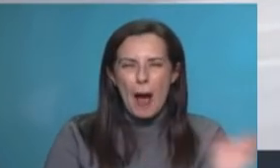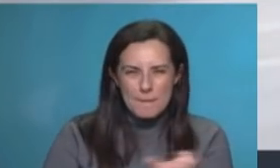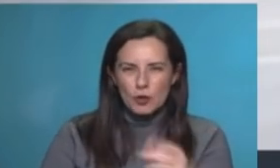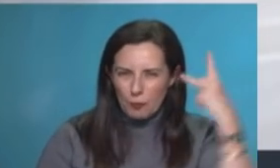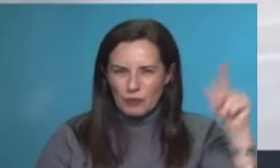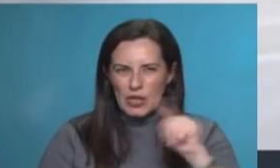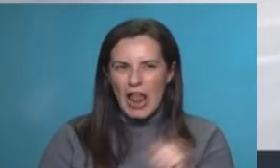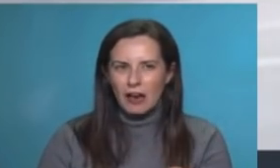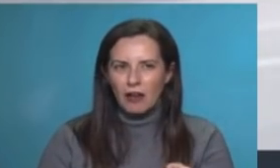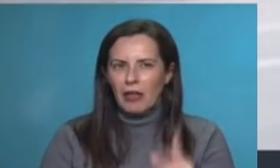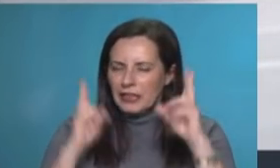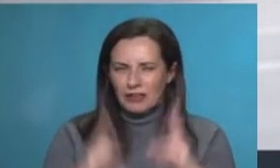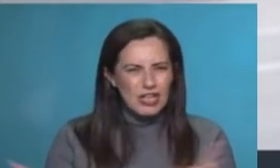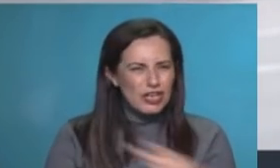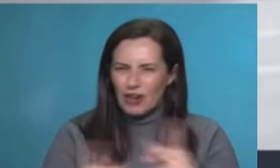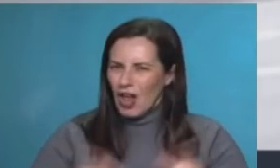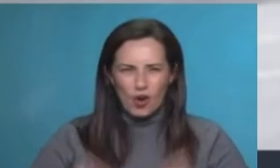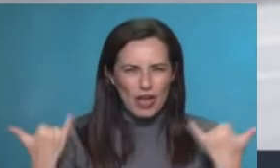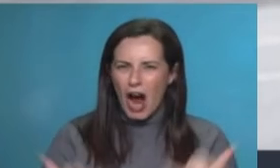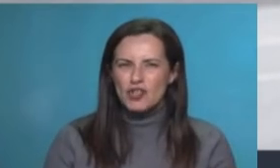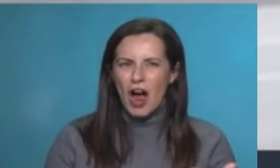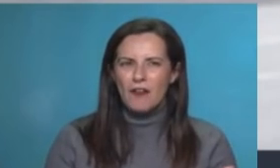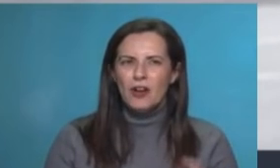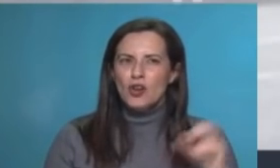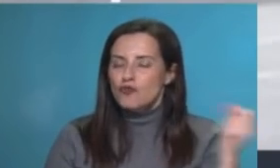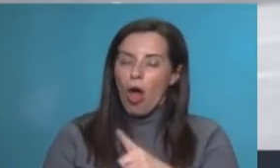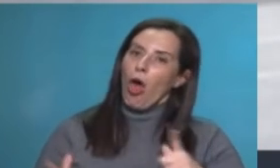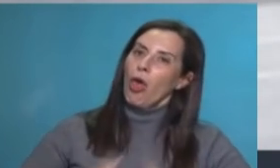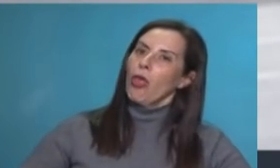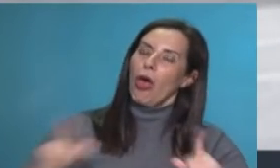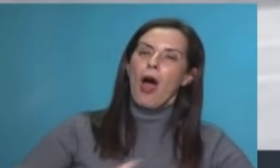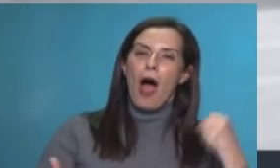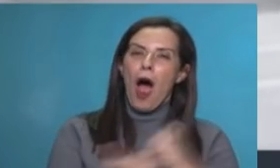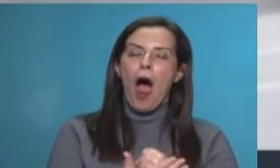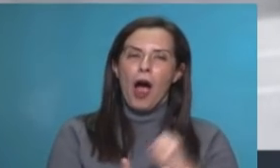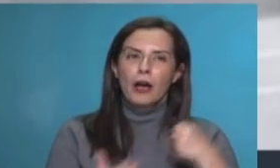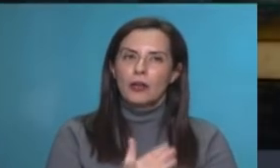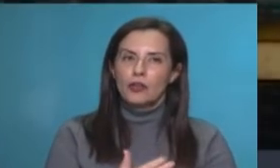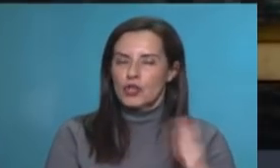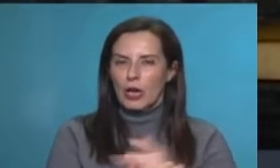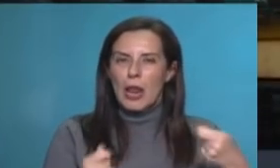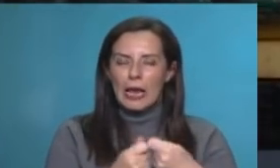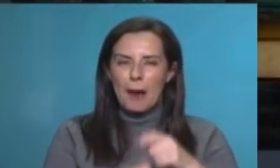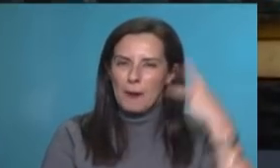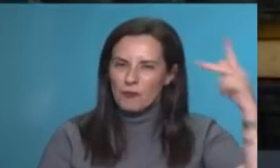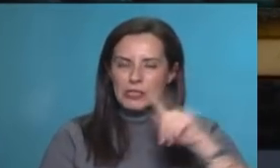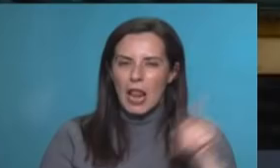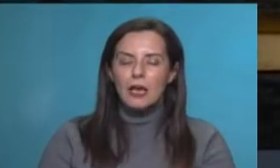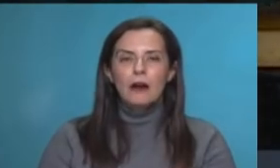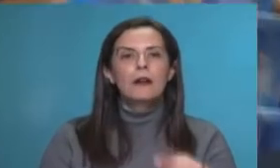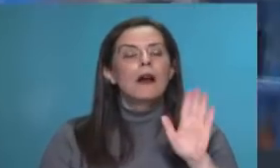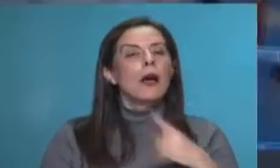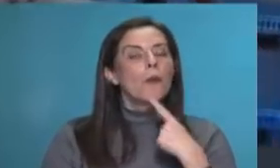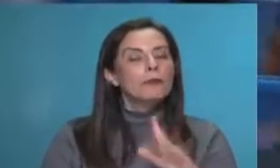הולך ונתקע. אי אפשר לחכות עכשיו שבועות השבועות מה שיחיו לקבי זליכה. בתוך כך הוכרע כי גם